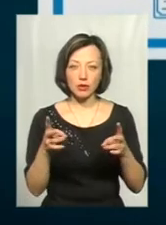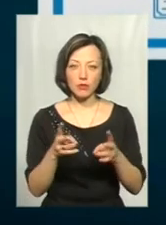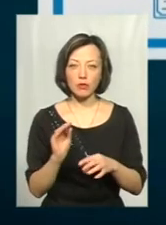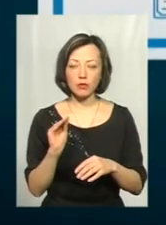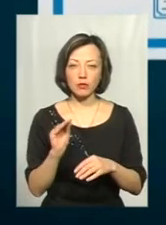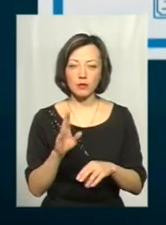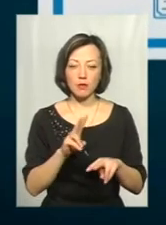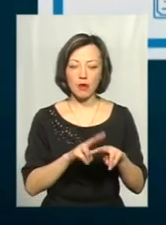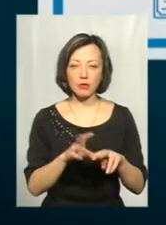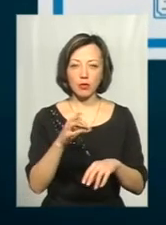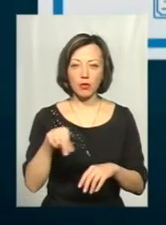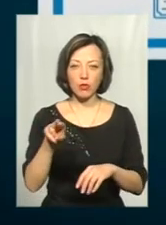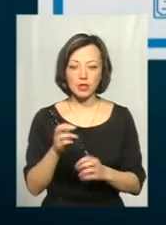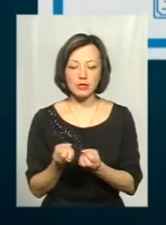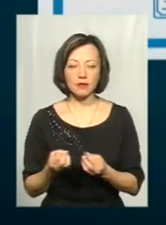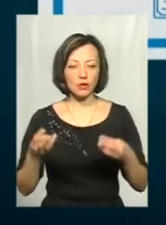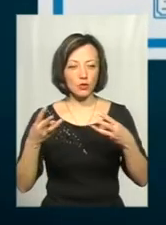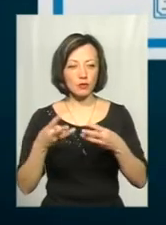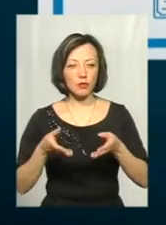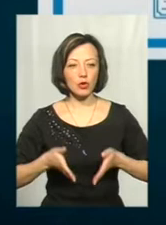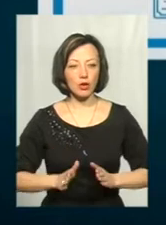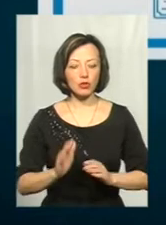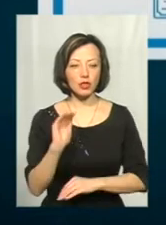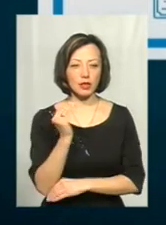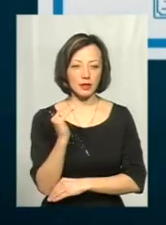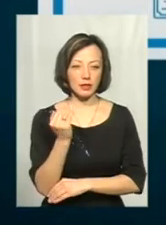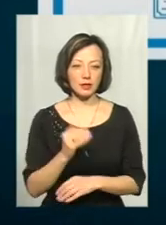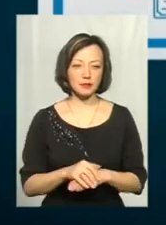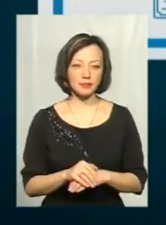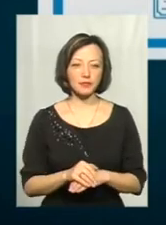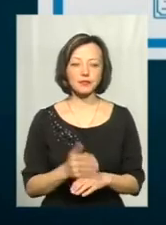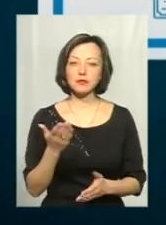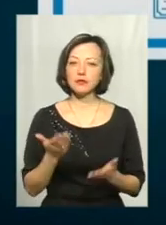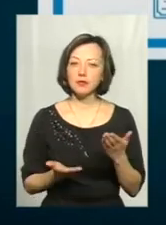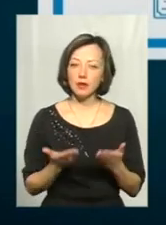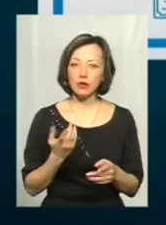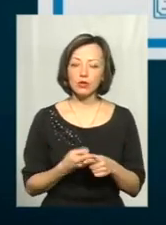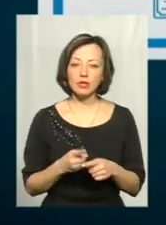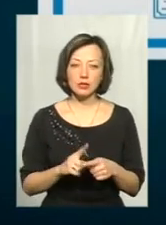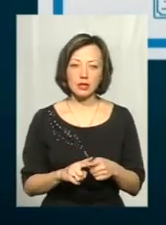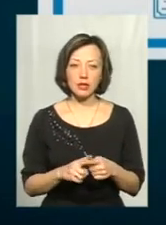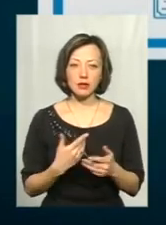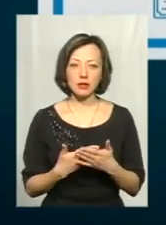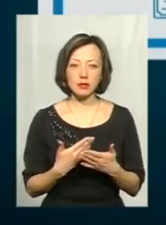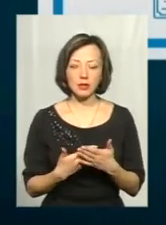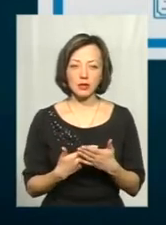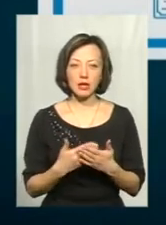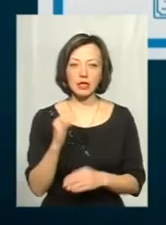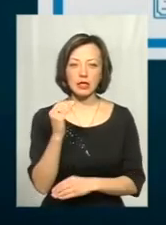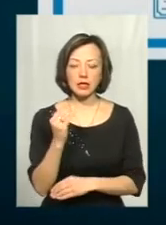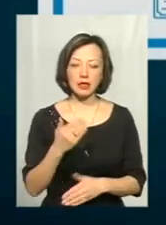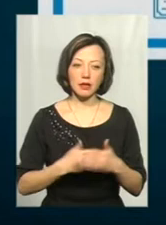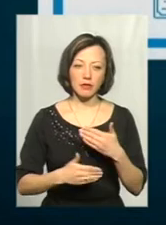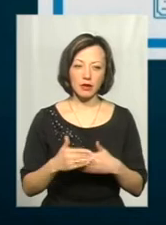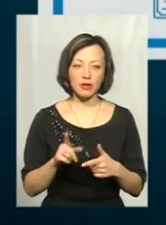тобто паспорт і код, і свідоцтво про народження своєї дитини. Якщо це дитина інвалід чи